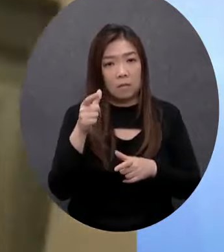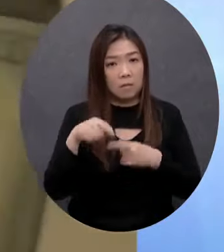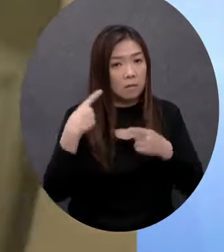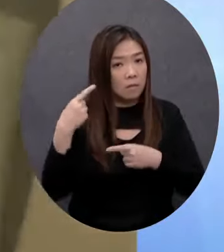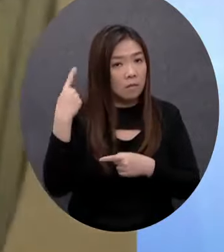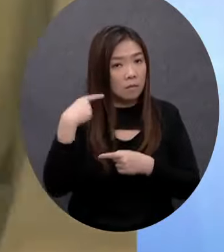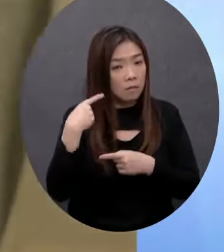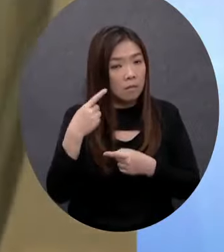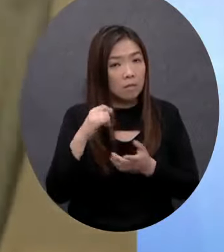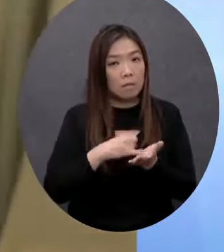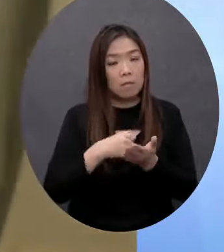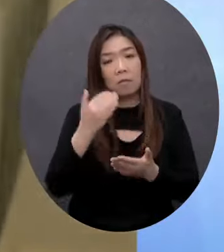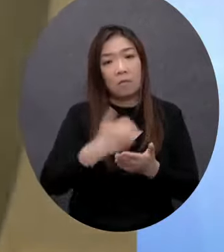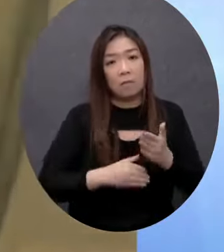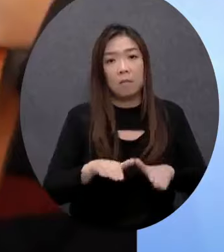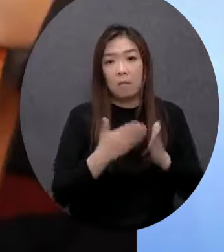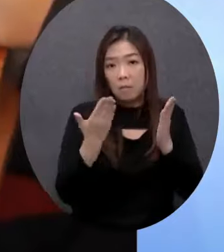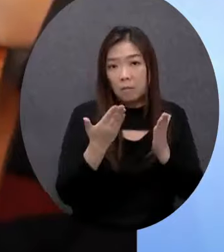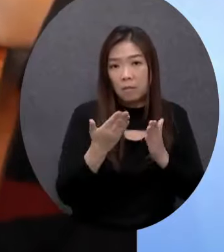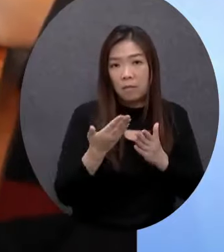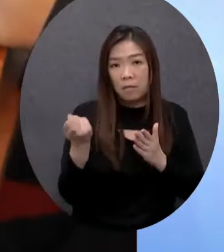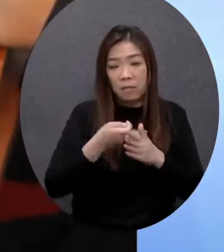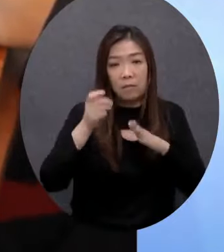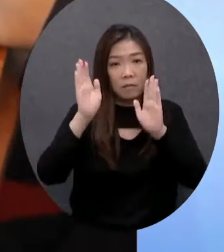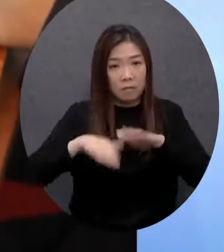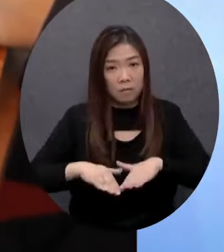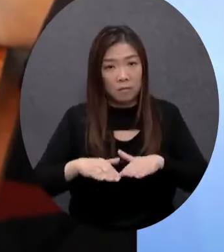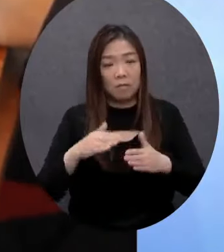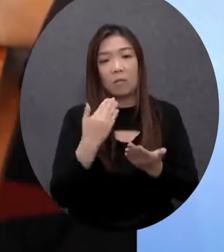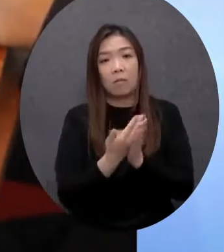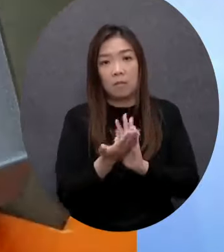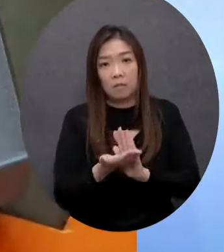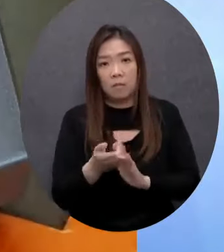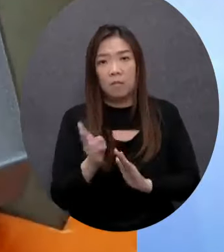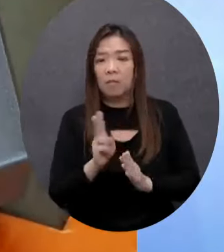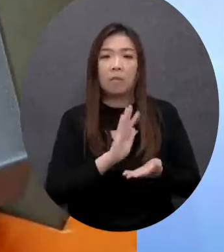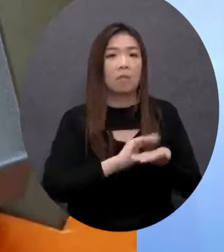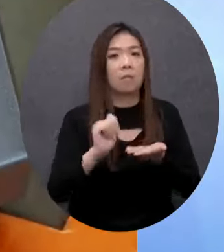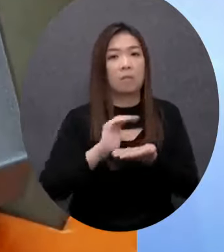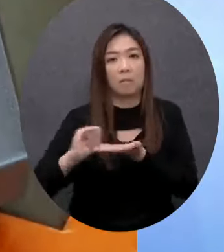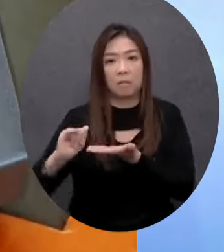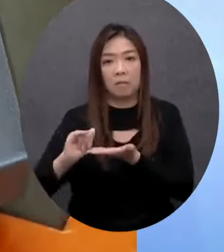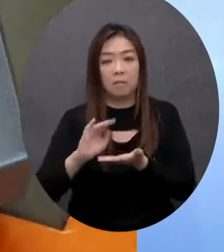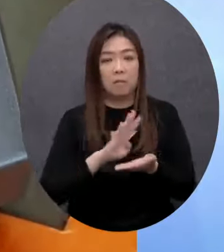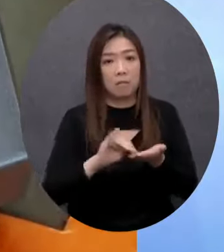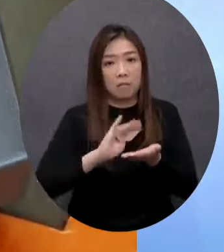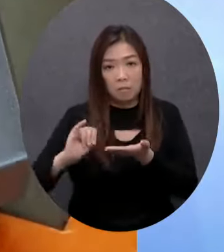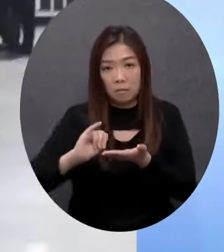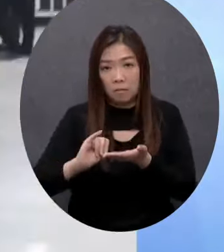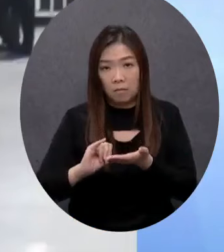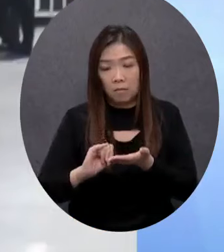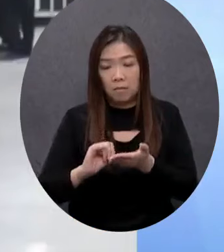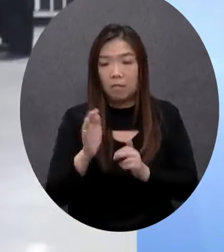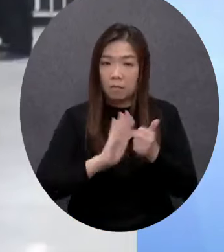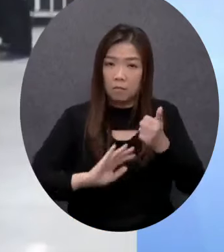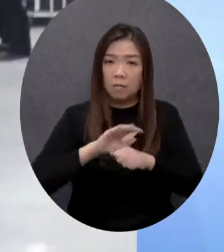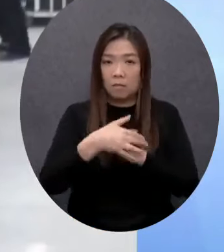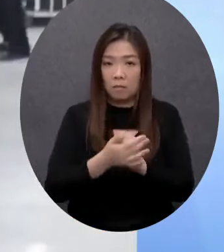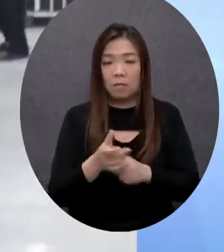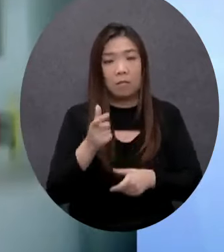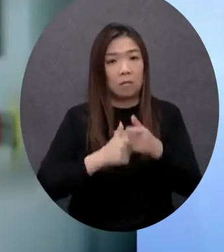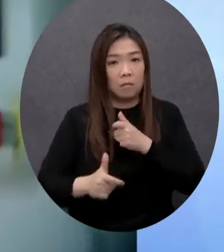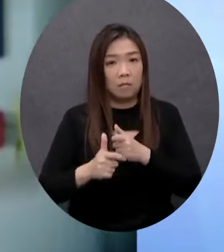和它減息的速度呢都是有幾大不確定性，這個會影響到環球市場。第二當然就是內